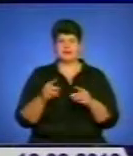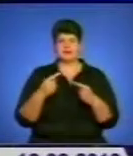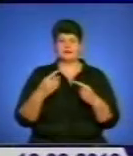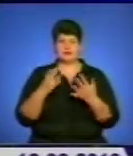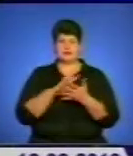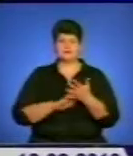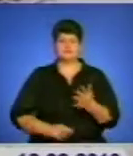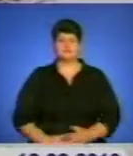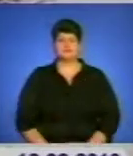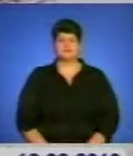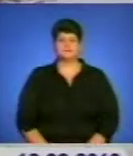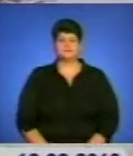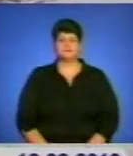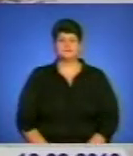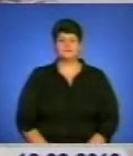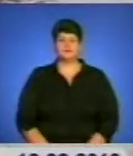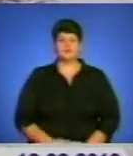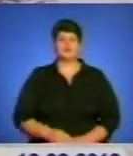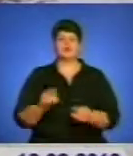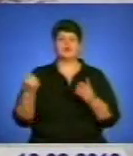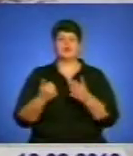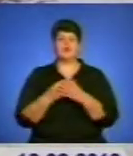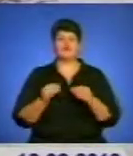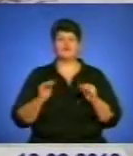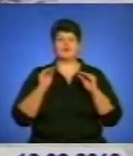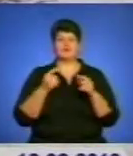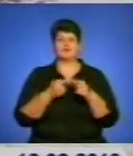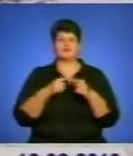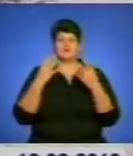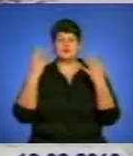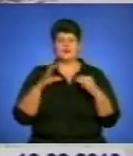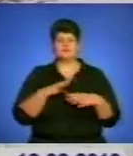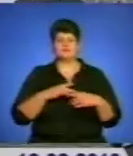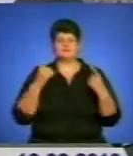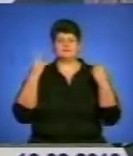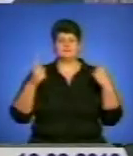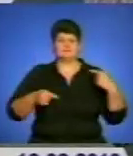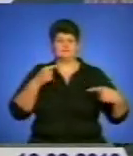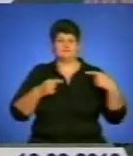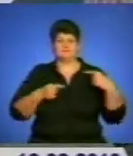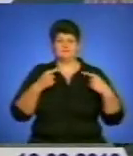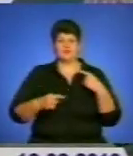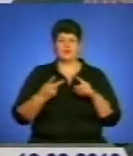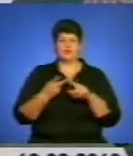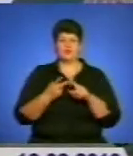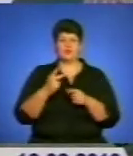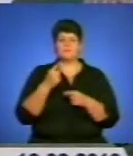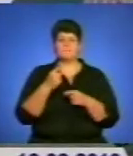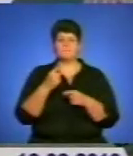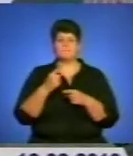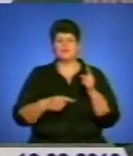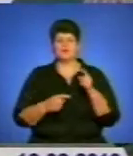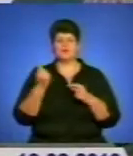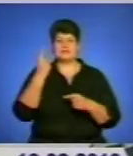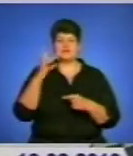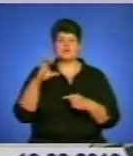сюжеті». Поштовхом до встановлення цього дня була велика суперечка у другій половині 11 століття про те,